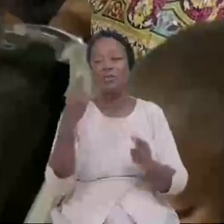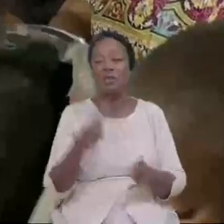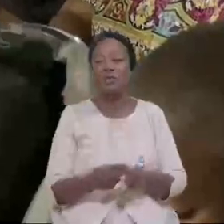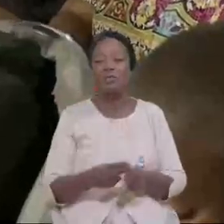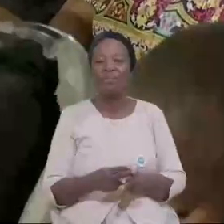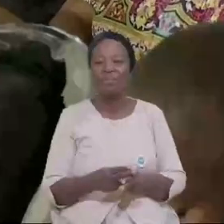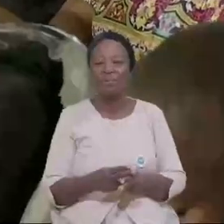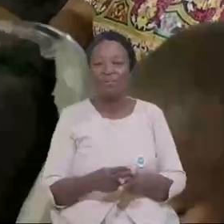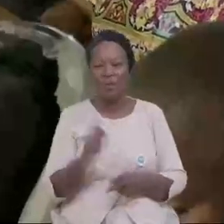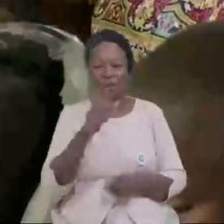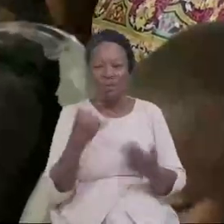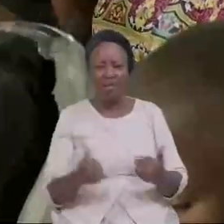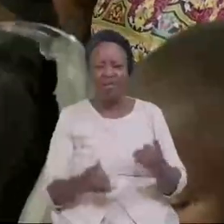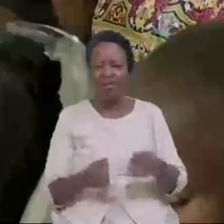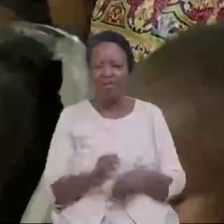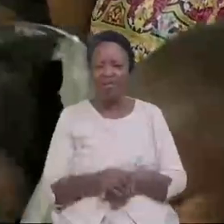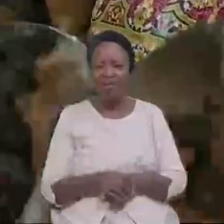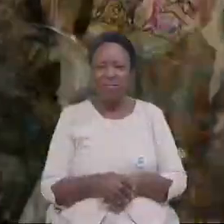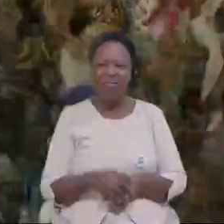Où es-tu? Amen.